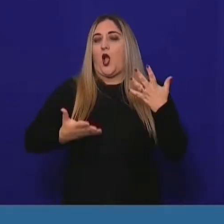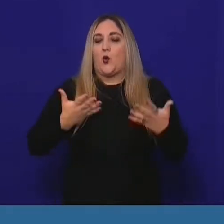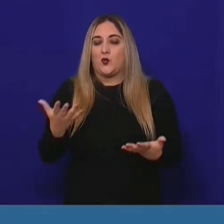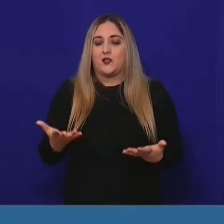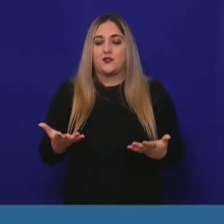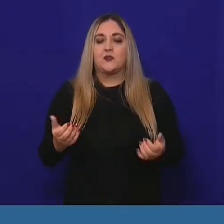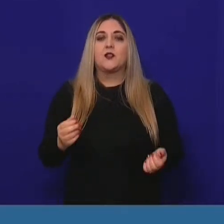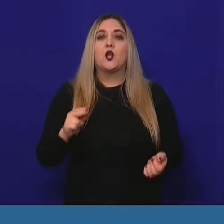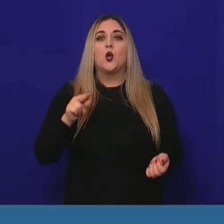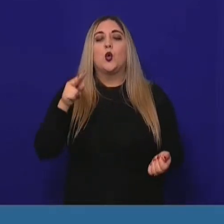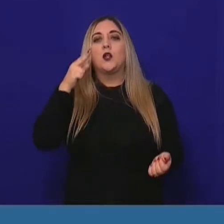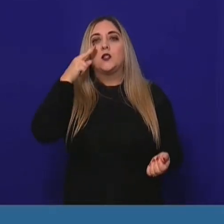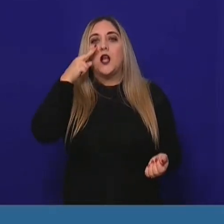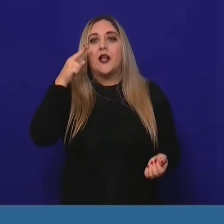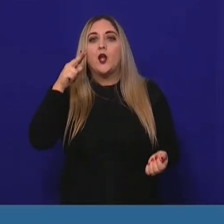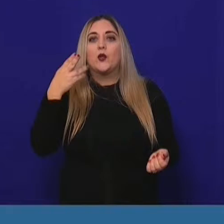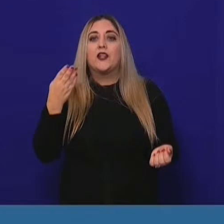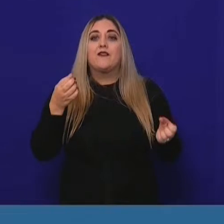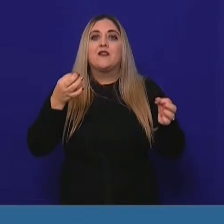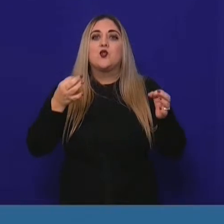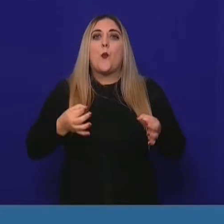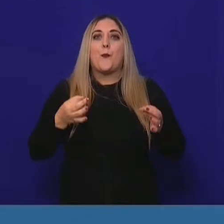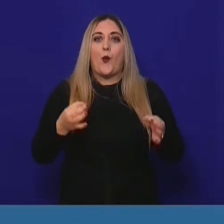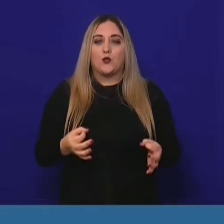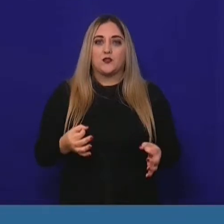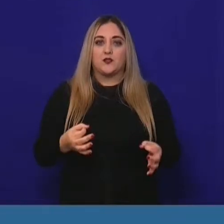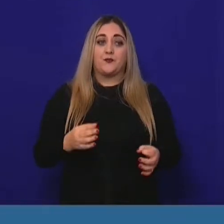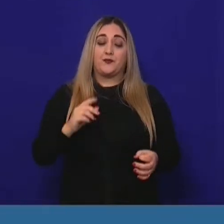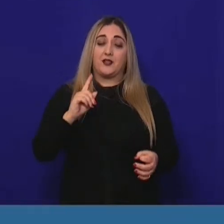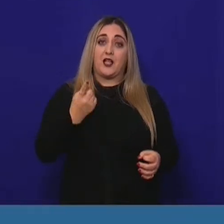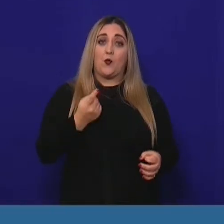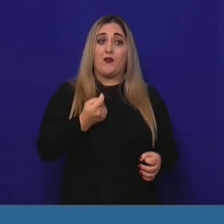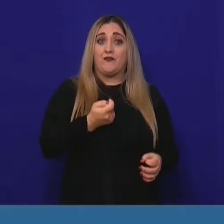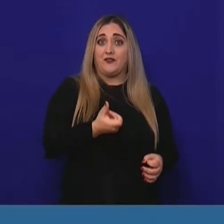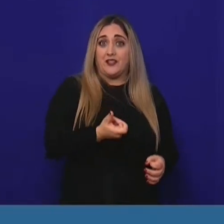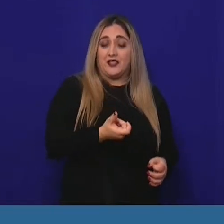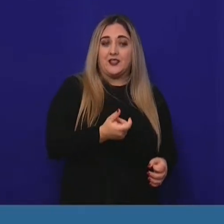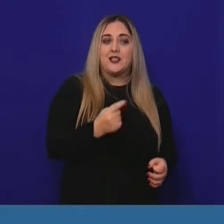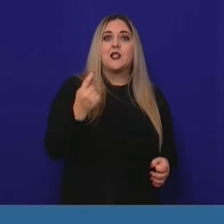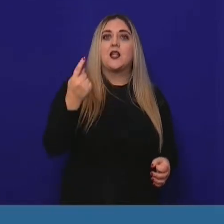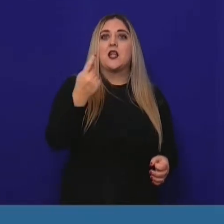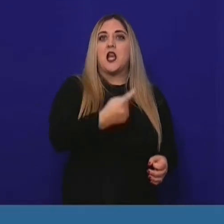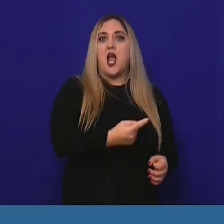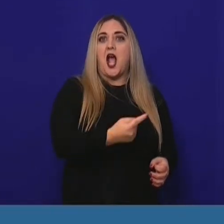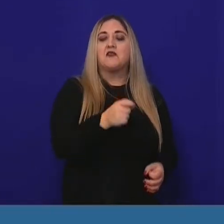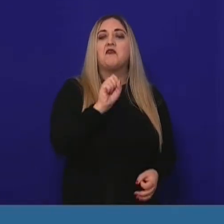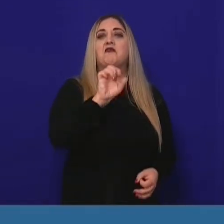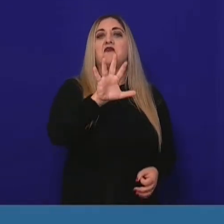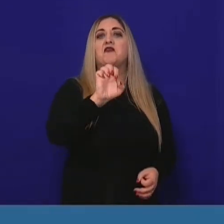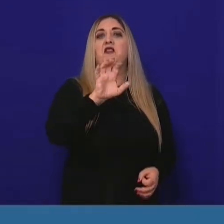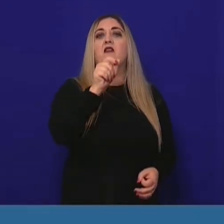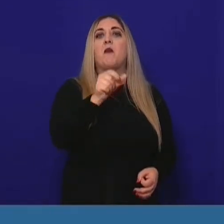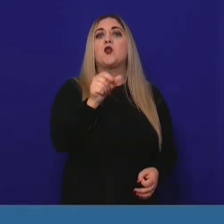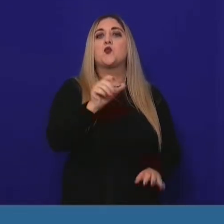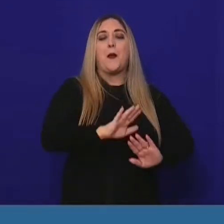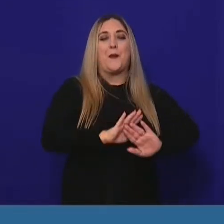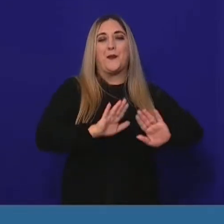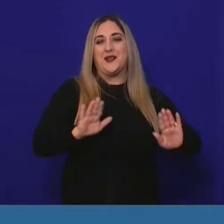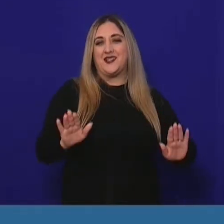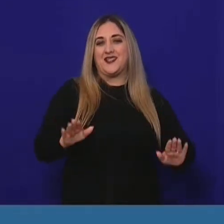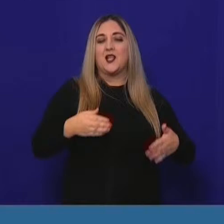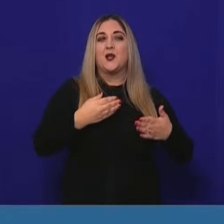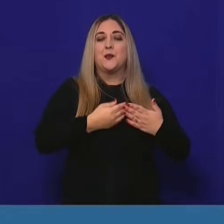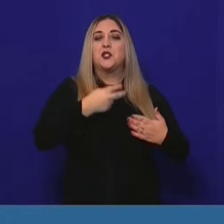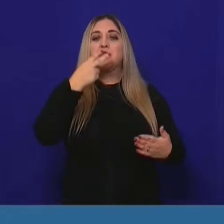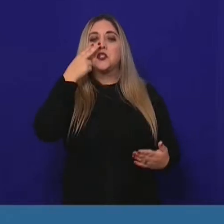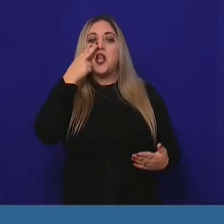qegħdin żgur kif jaħdem propju l-proċess. Infatti l-ewwel ftit narħat ħajkun biss 55 persuna li kun qed jitlaqam ħalli